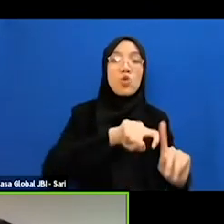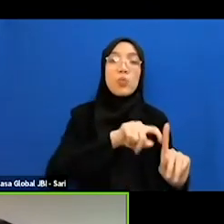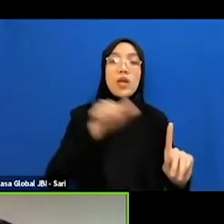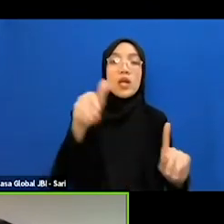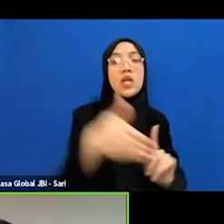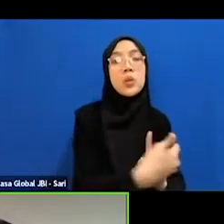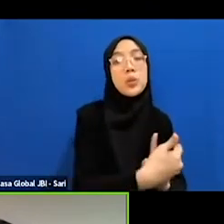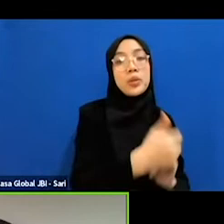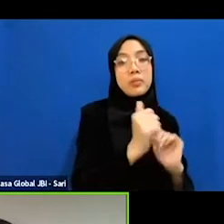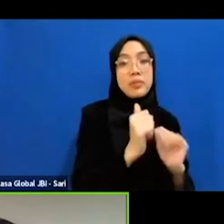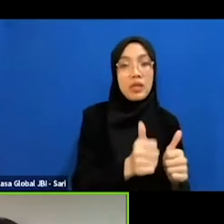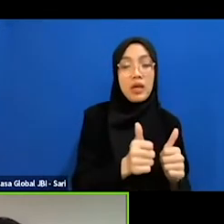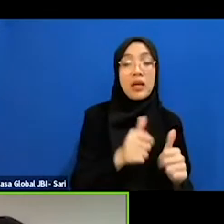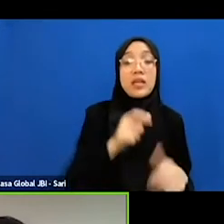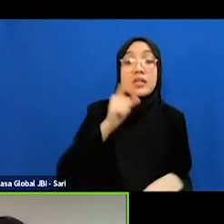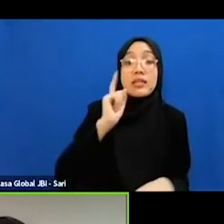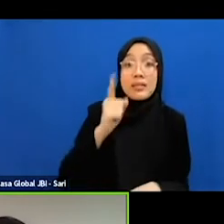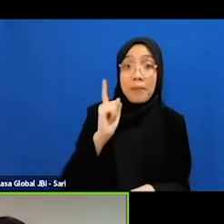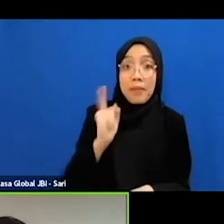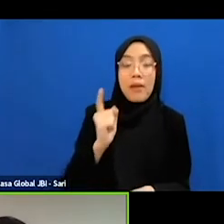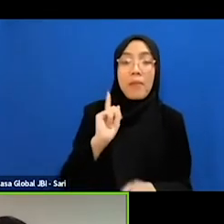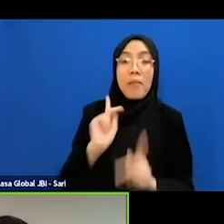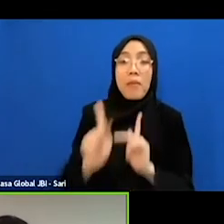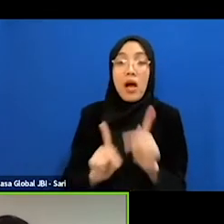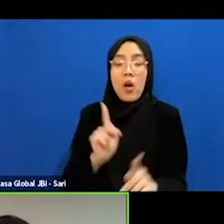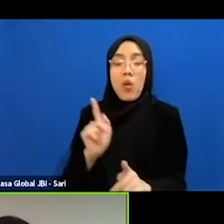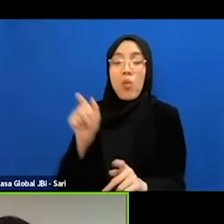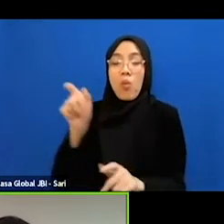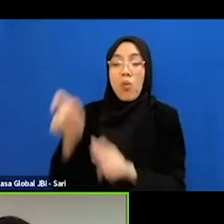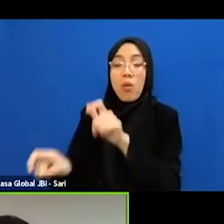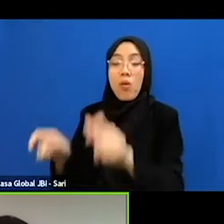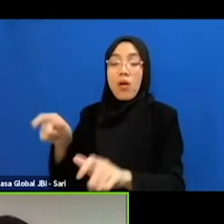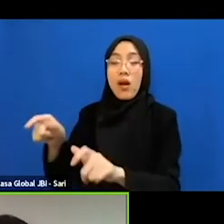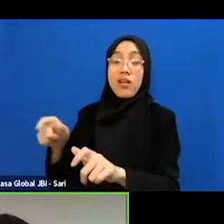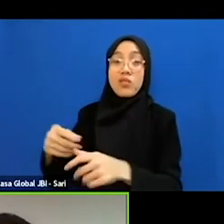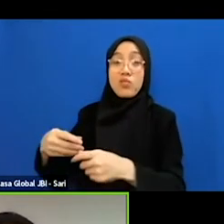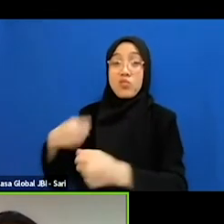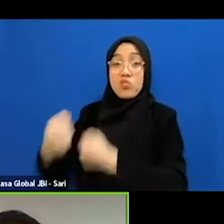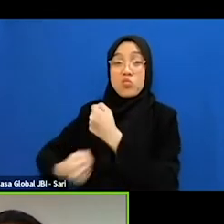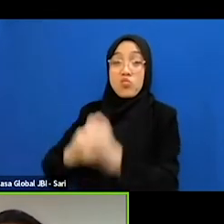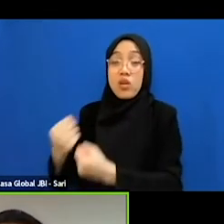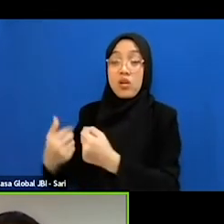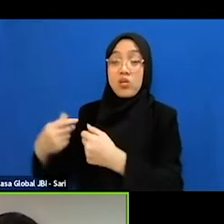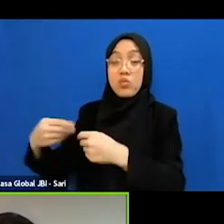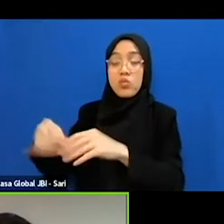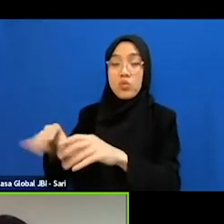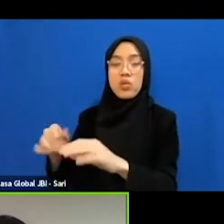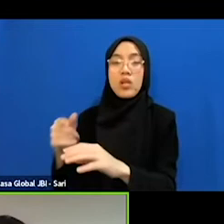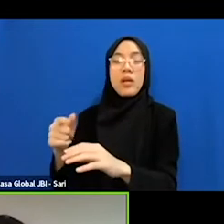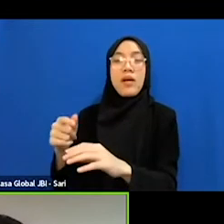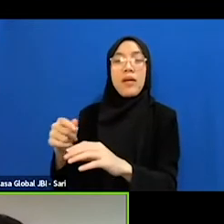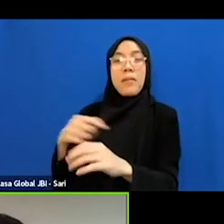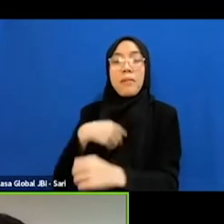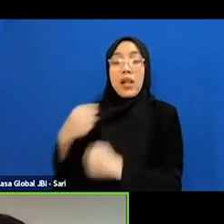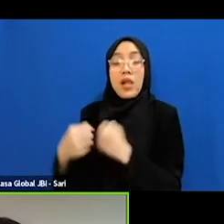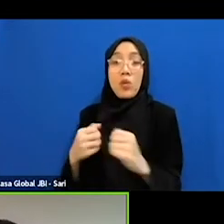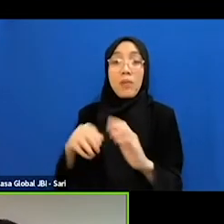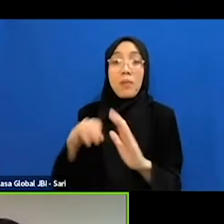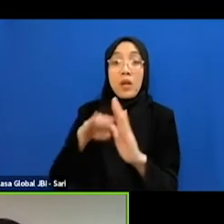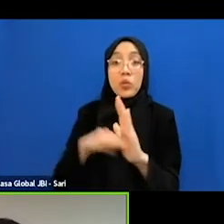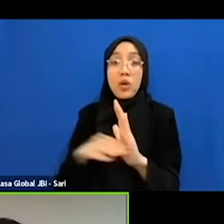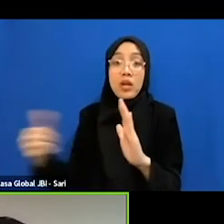kan logikanya adalah kalau si pelaku usaha itu berperilaku yang tentu saja sesuai dengan peraturan